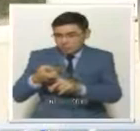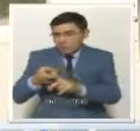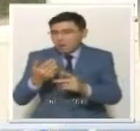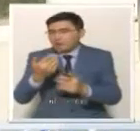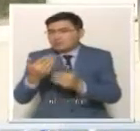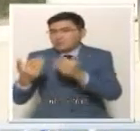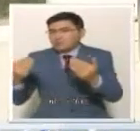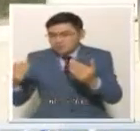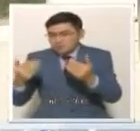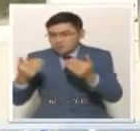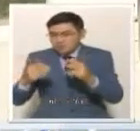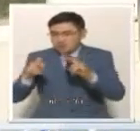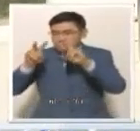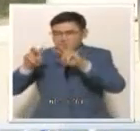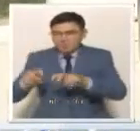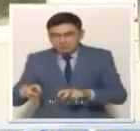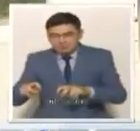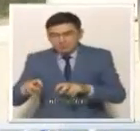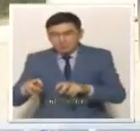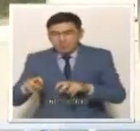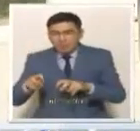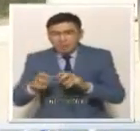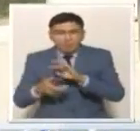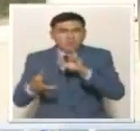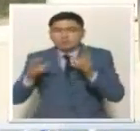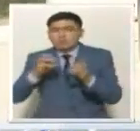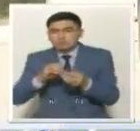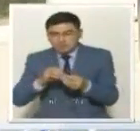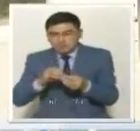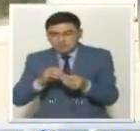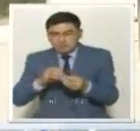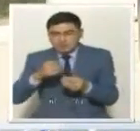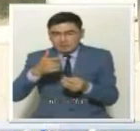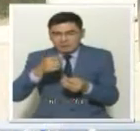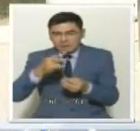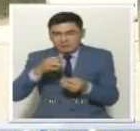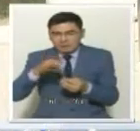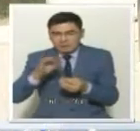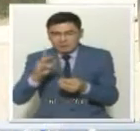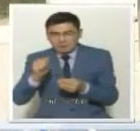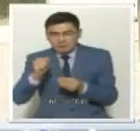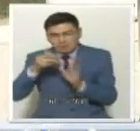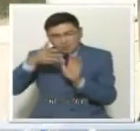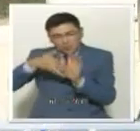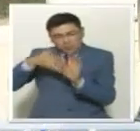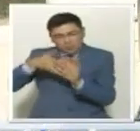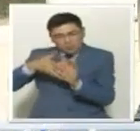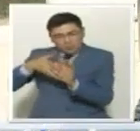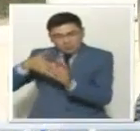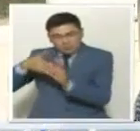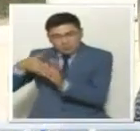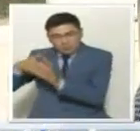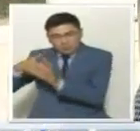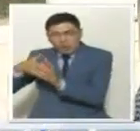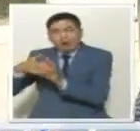оң зертханалық үлгілерді жүйелеу арқылы генетикалық зерттеу жүргізілді. Сол